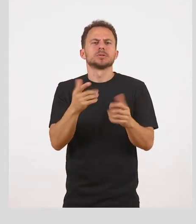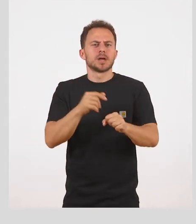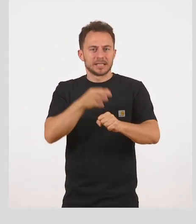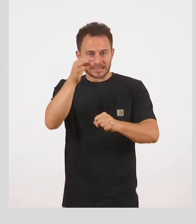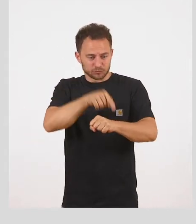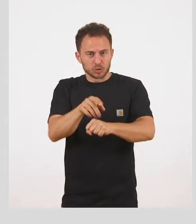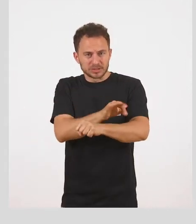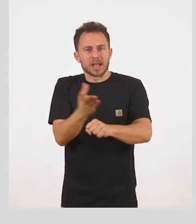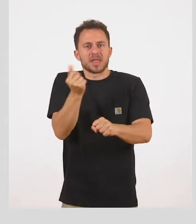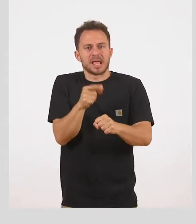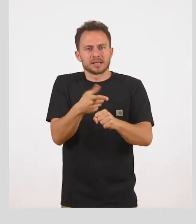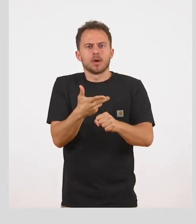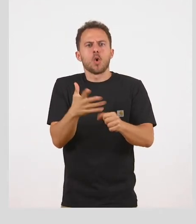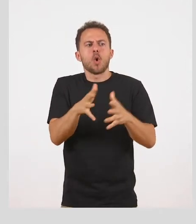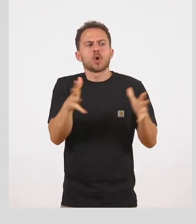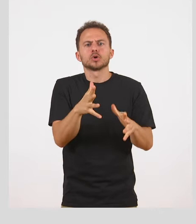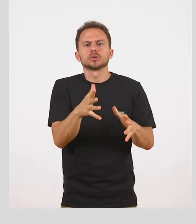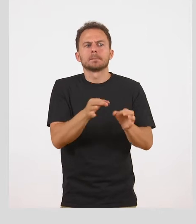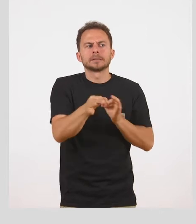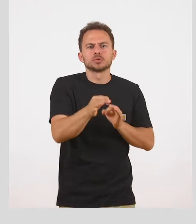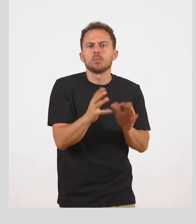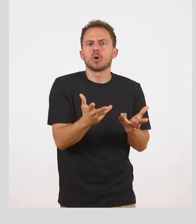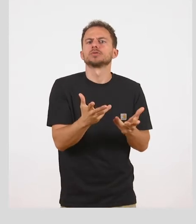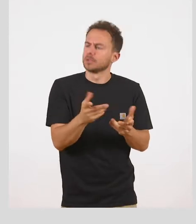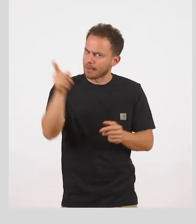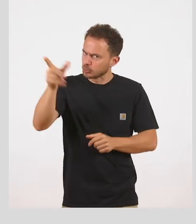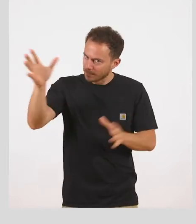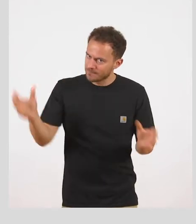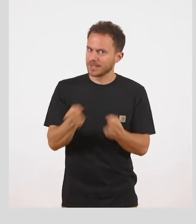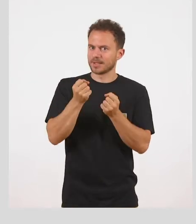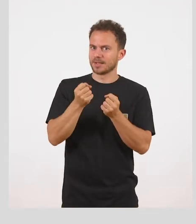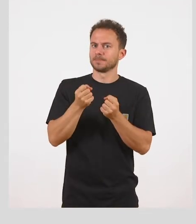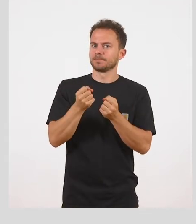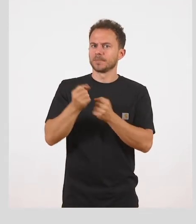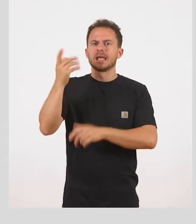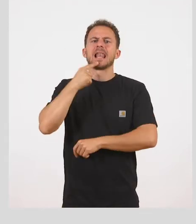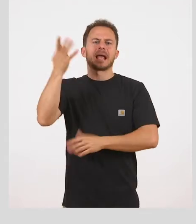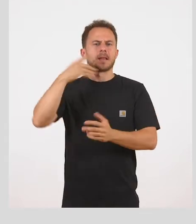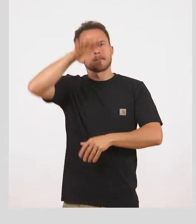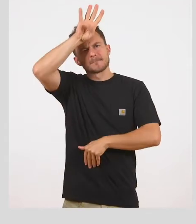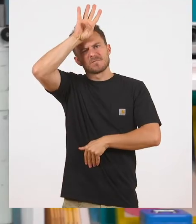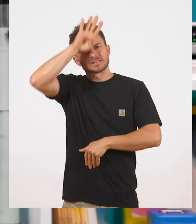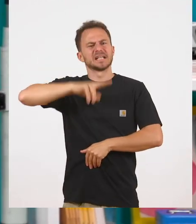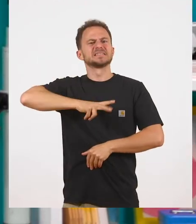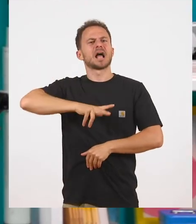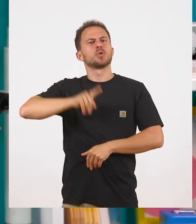τον όγκο ενός ακανόνιστου σχήματος. Σύμφωνα με την παράδοση, ο βασιλιάς των